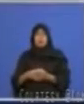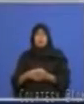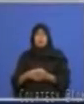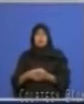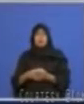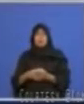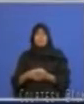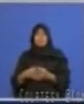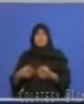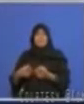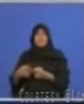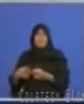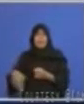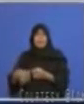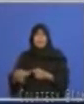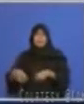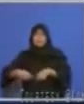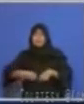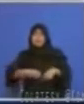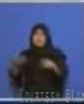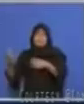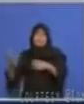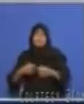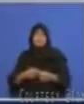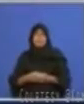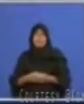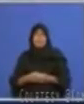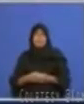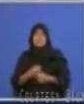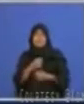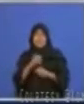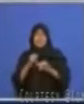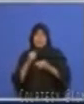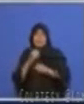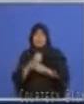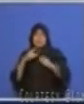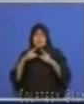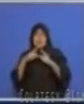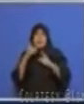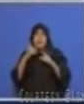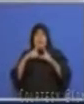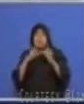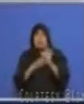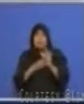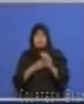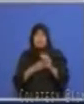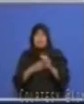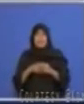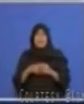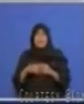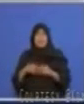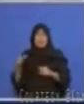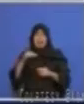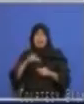pendekatan teknologi sama hal kasusnya dengan nelayan dan e garam itu sama harus ada pendekatan teknologi kita kalah sains kualitas